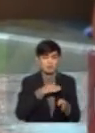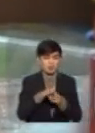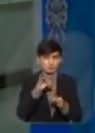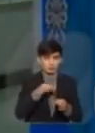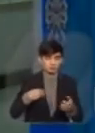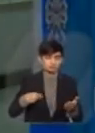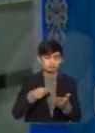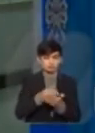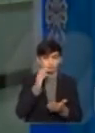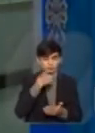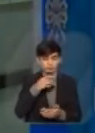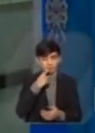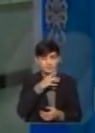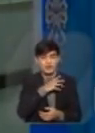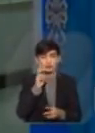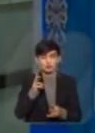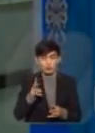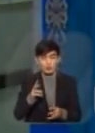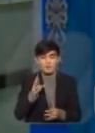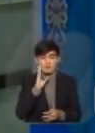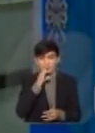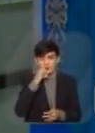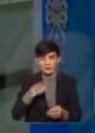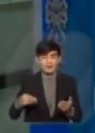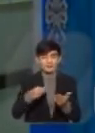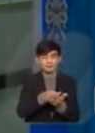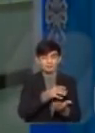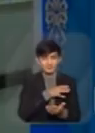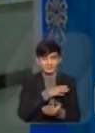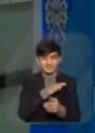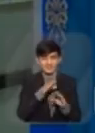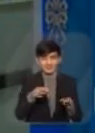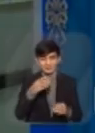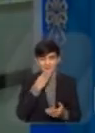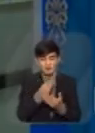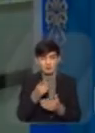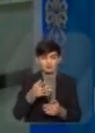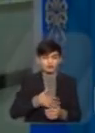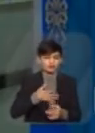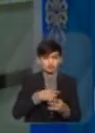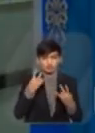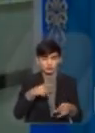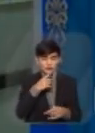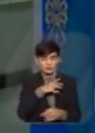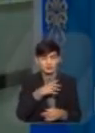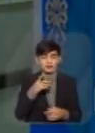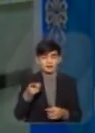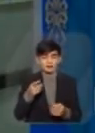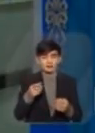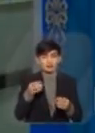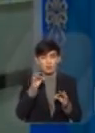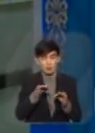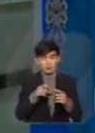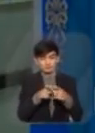жеткізді. Те родители, которые оплатили и... Ал ақшасын төлеп қойған ата-аналардың алаңдауына негіз жоқ. Тек қолдарында төленгендері